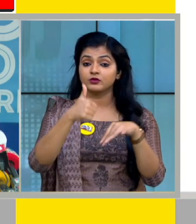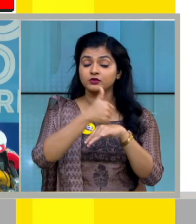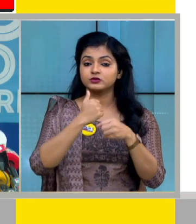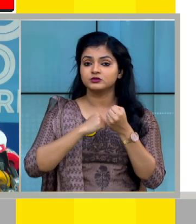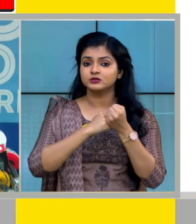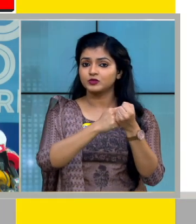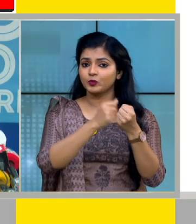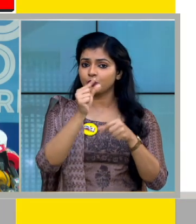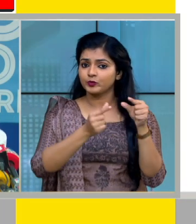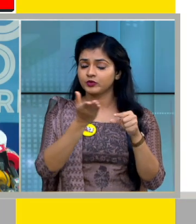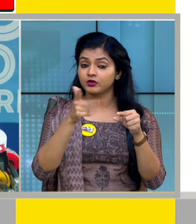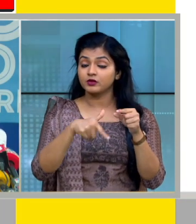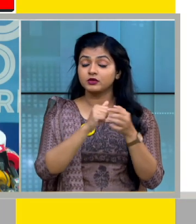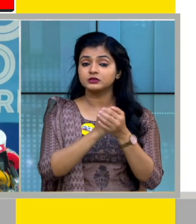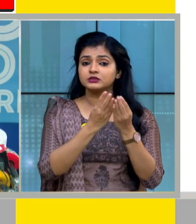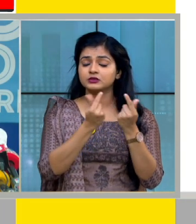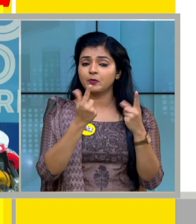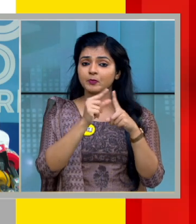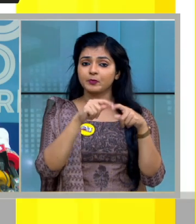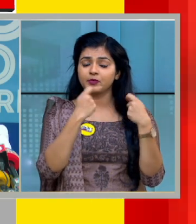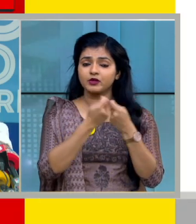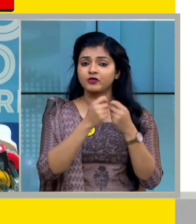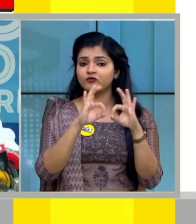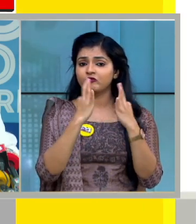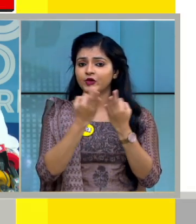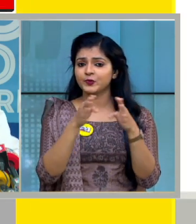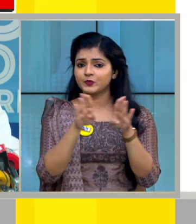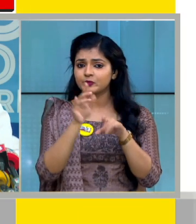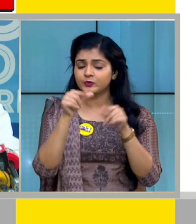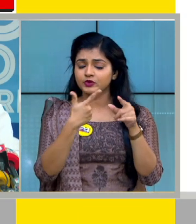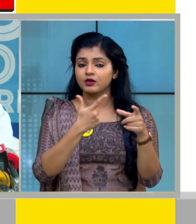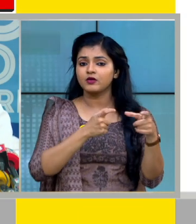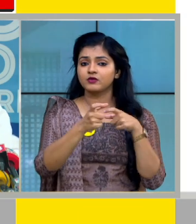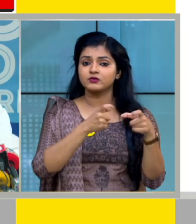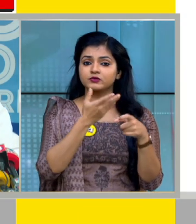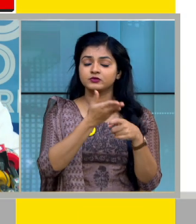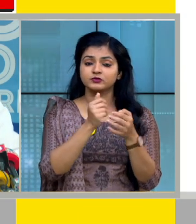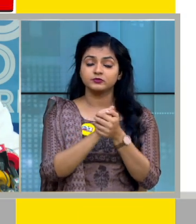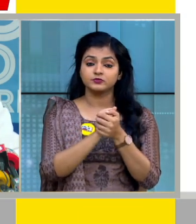കൂടി അവിടെ ചില പാർട്ടി ബന്ധുക്കളാണ് ഇത് ഓപ്പറേറ്റ് ചെയ്തിരിക്കുന്നത്. പാർട്ടി ബന്ധുക്കൾ,